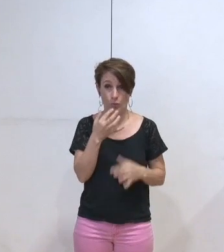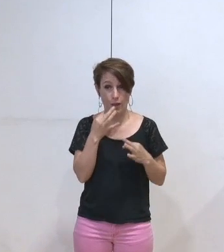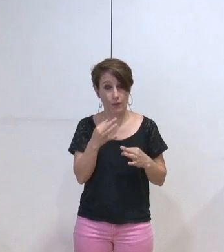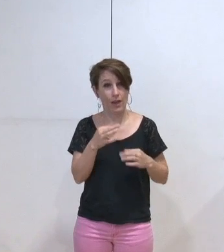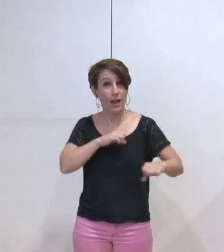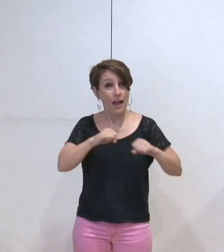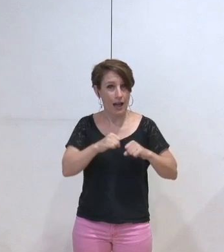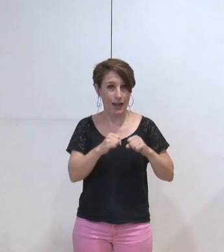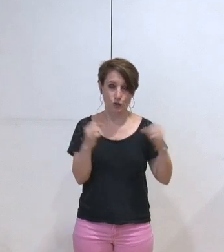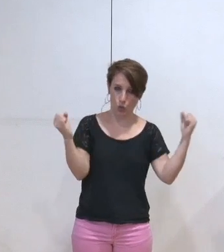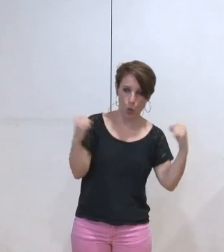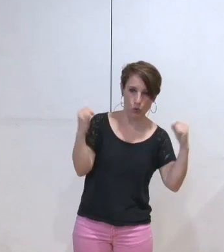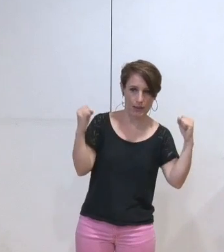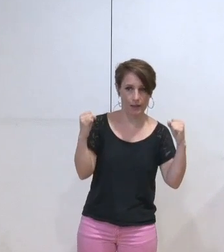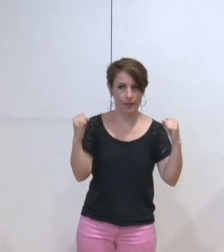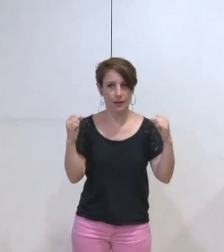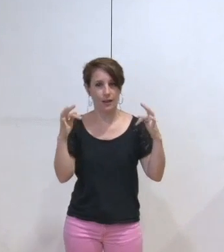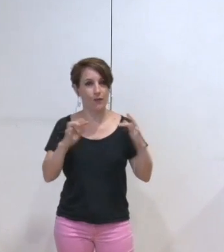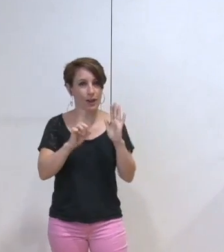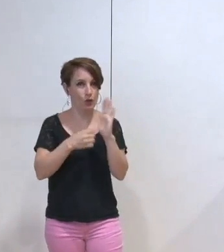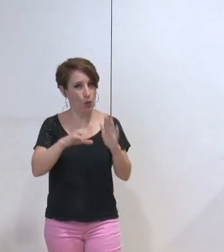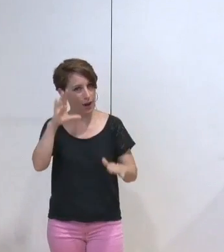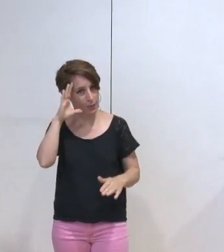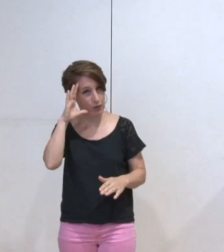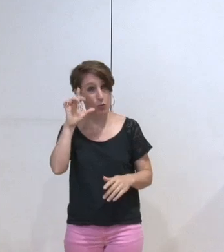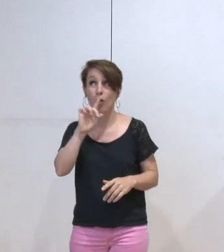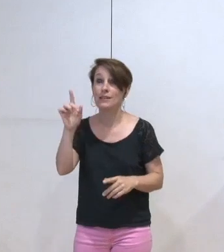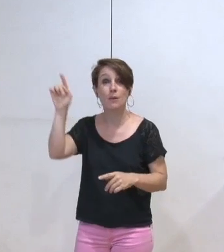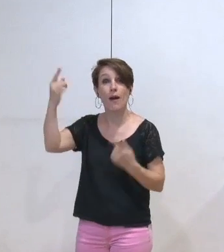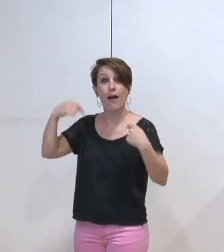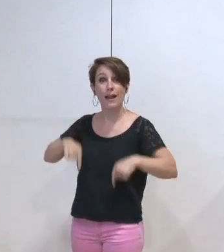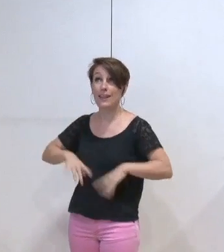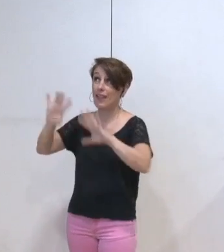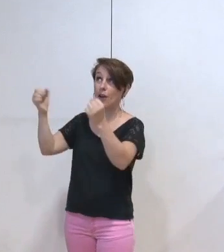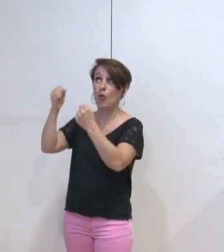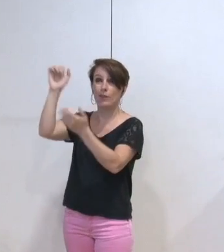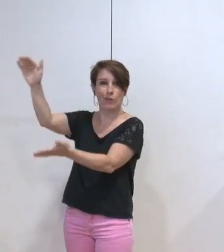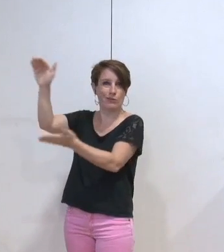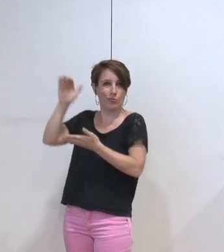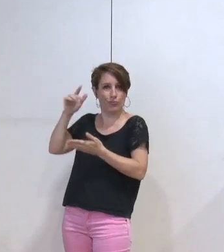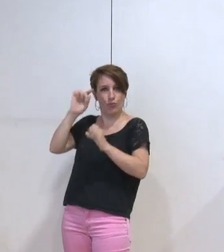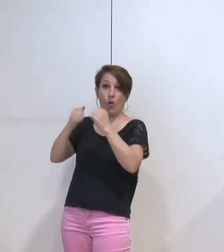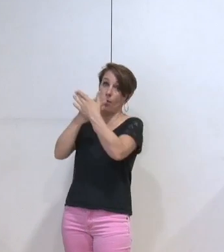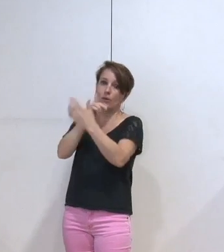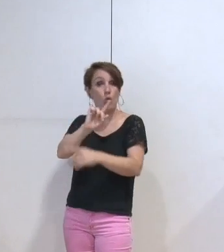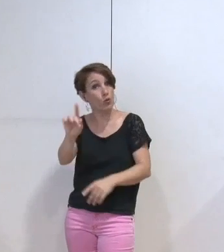l'hébergement et non pas du transfert de la part de l'état d'une compétence qu'il aurait vers la